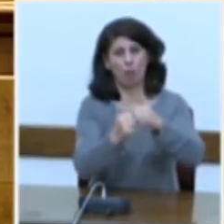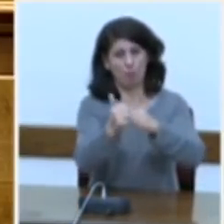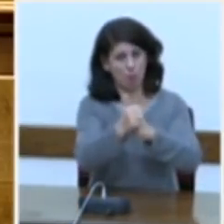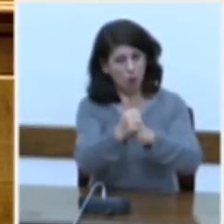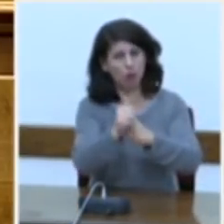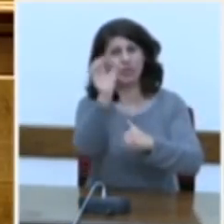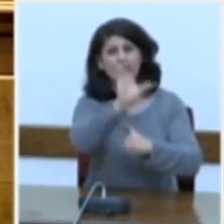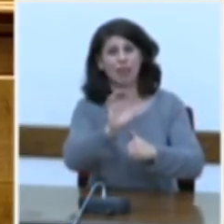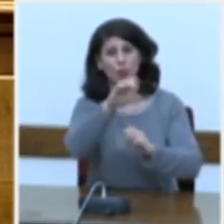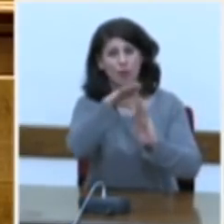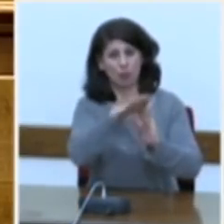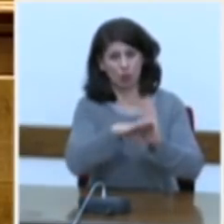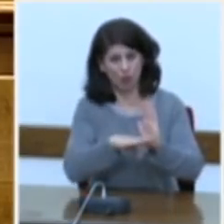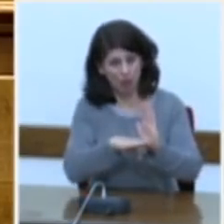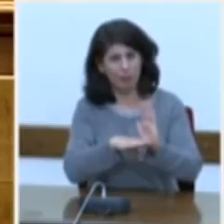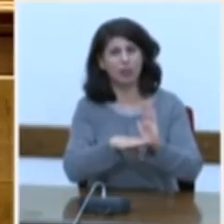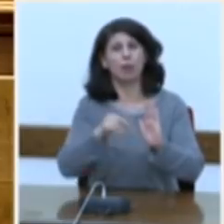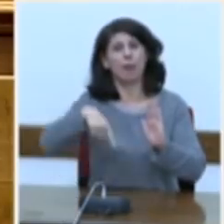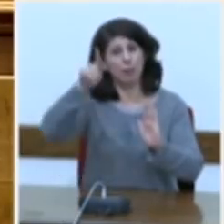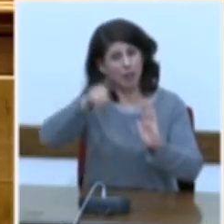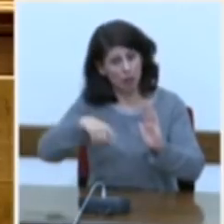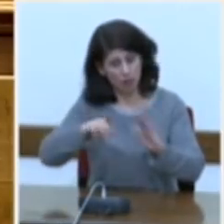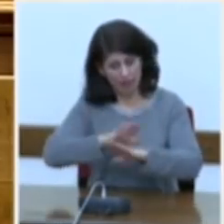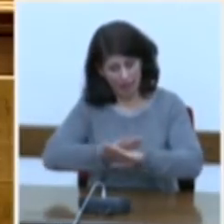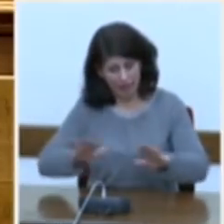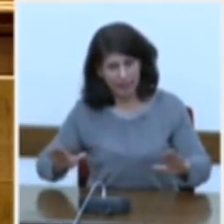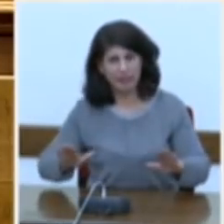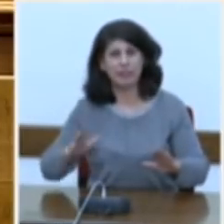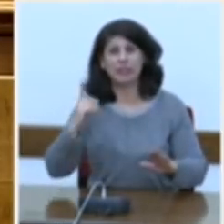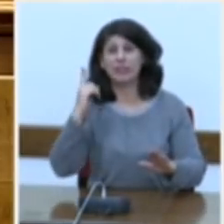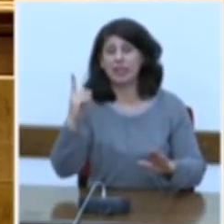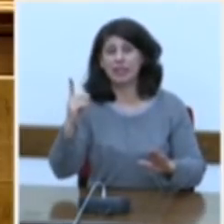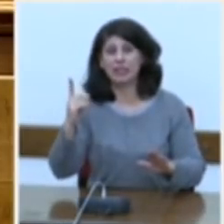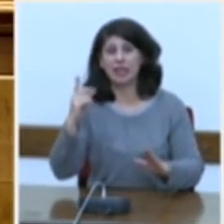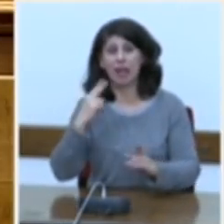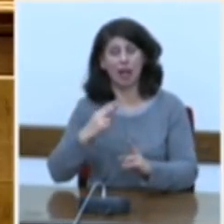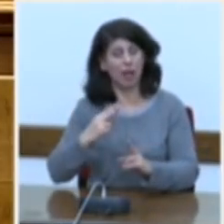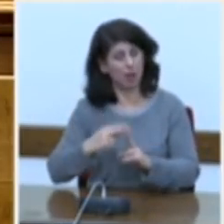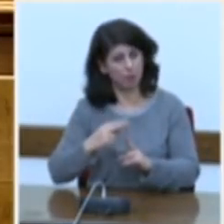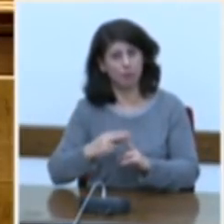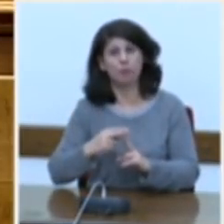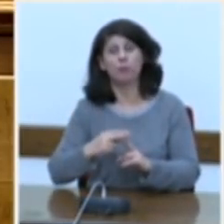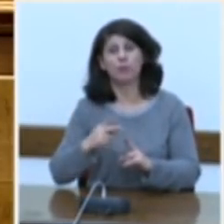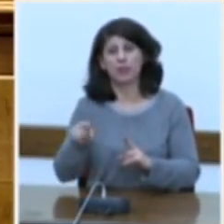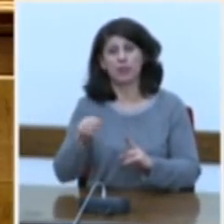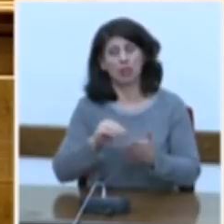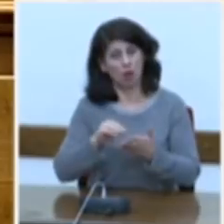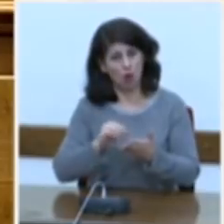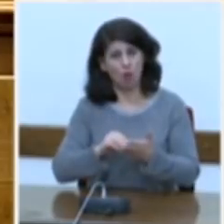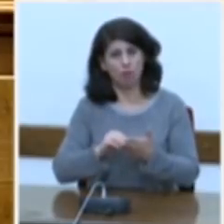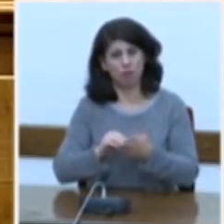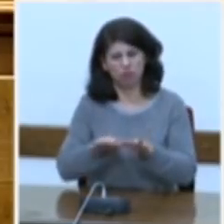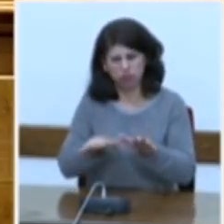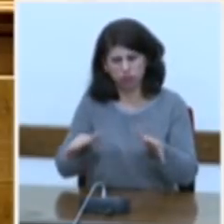σε ευρωπαϊκά προγράμματα με ημερομηνία λήξης και σε ένα επίσης πολυδέδαλο δίκτυο